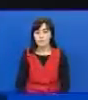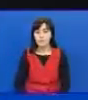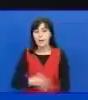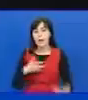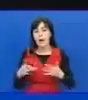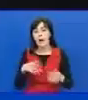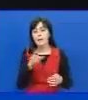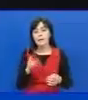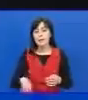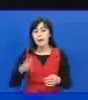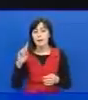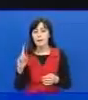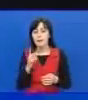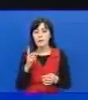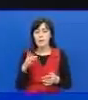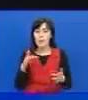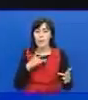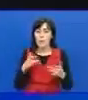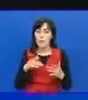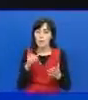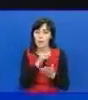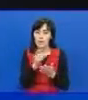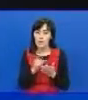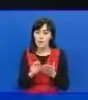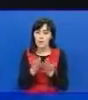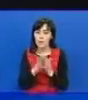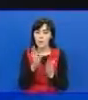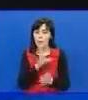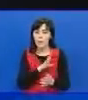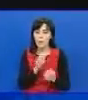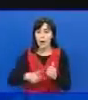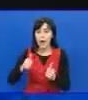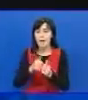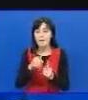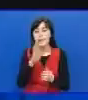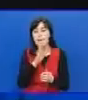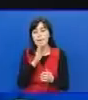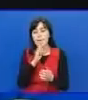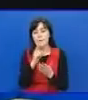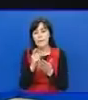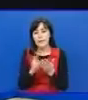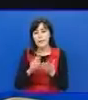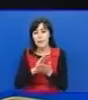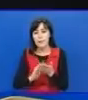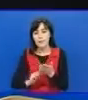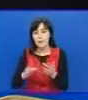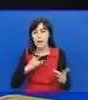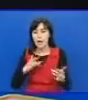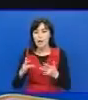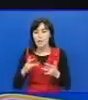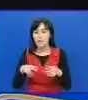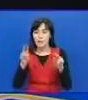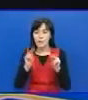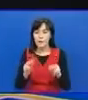басында, өлім кітап жатты қасында. Қыздарға арнап жыр жазып, ақын болдың